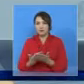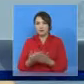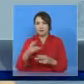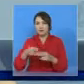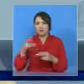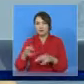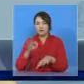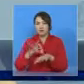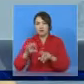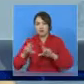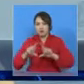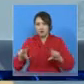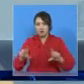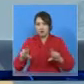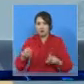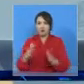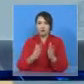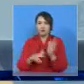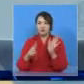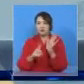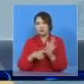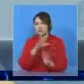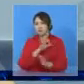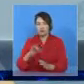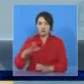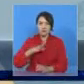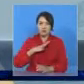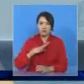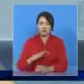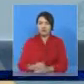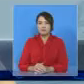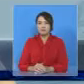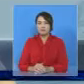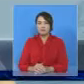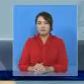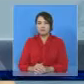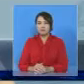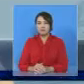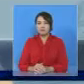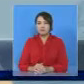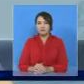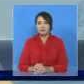теміржол ауруханасын айтатын болсақ, 97%-ді құрап отыр. Яғни 97%-ға бұл